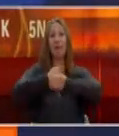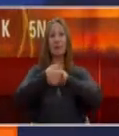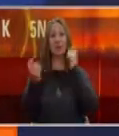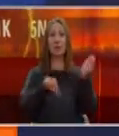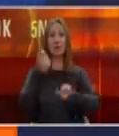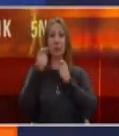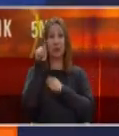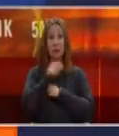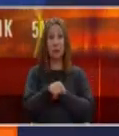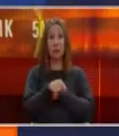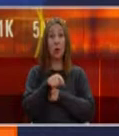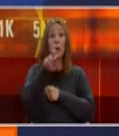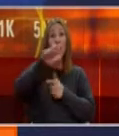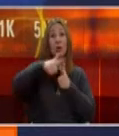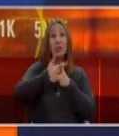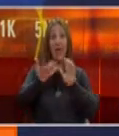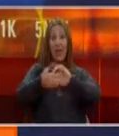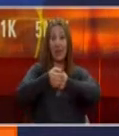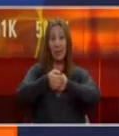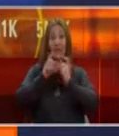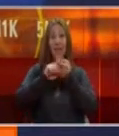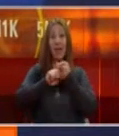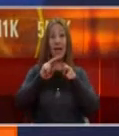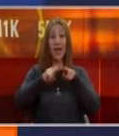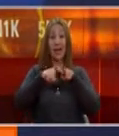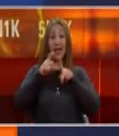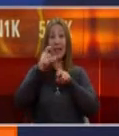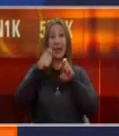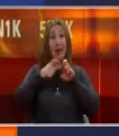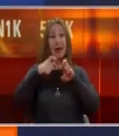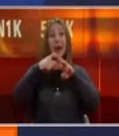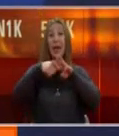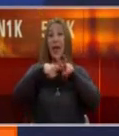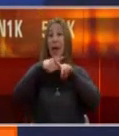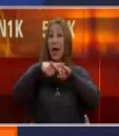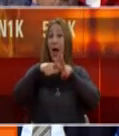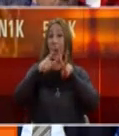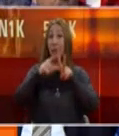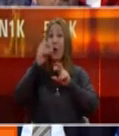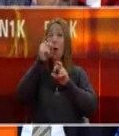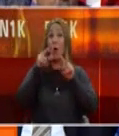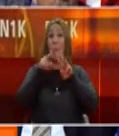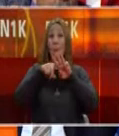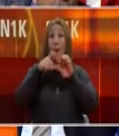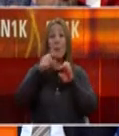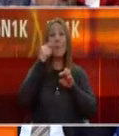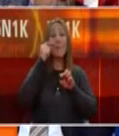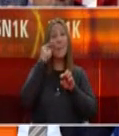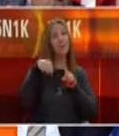çalışmasıdır. Ben proje ekibi arkadaşlarım Kadir Eker, Züleyha Bakır, Ömer Peker ve Nihat İnan